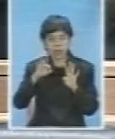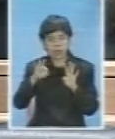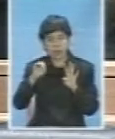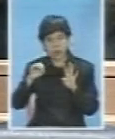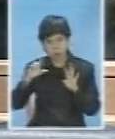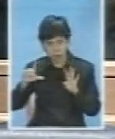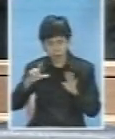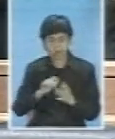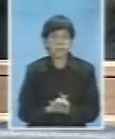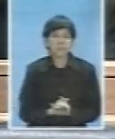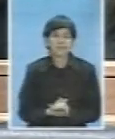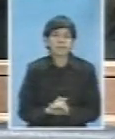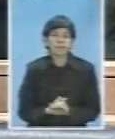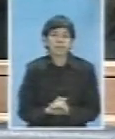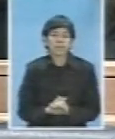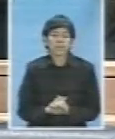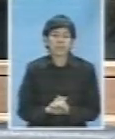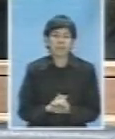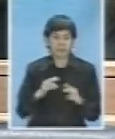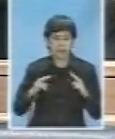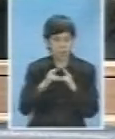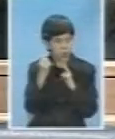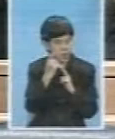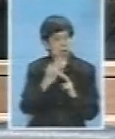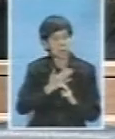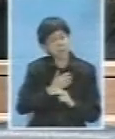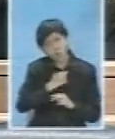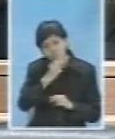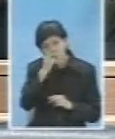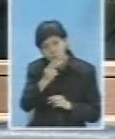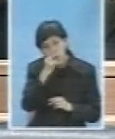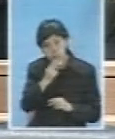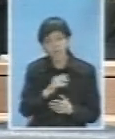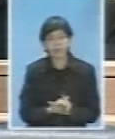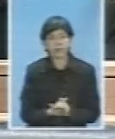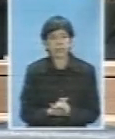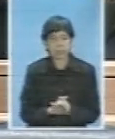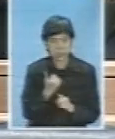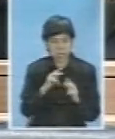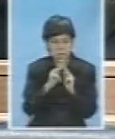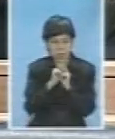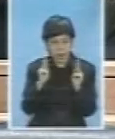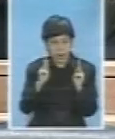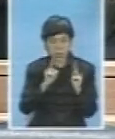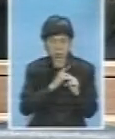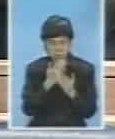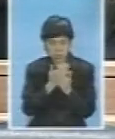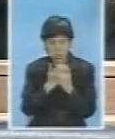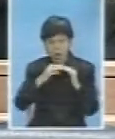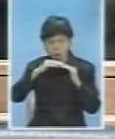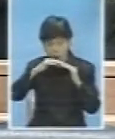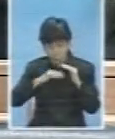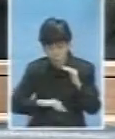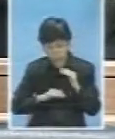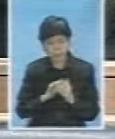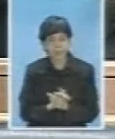424,090 ล้านแล้วก็เป็นกระทรวงเดียวที่ผมได้ติดตามดูที่กรรมาธิการได้มีการปรับลดมาก